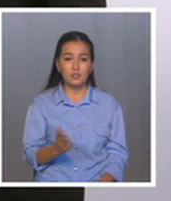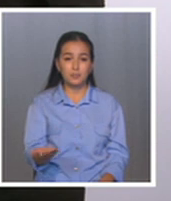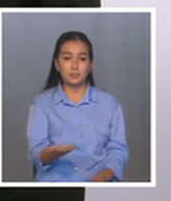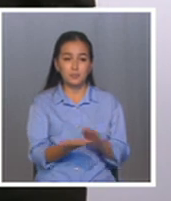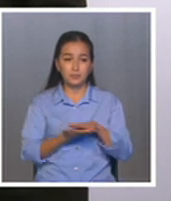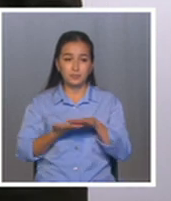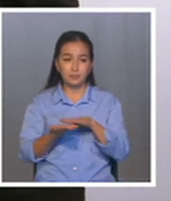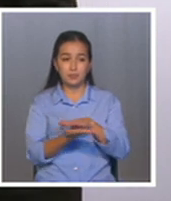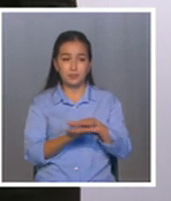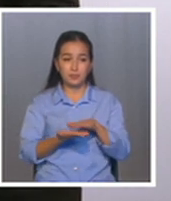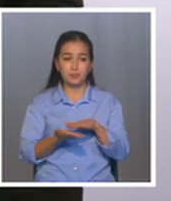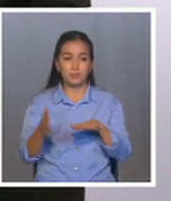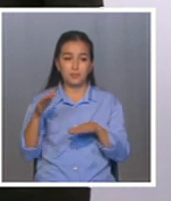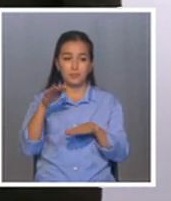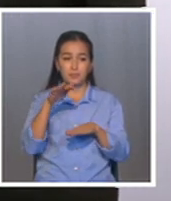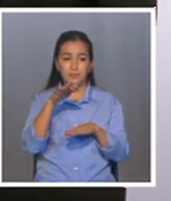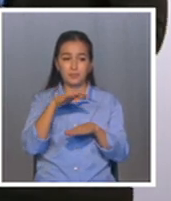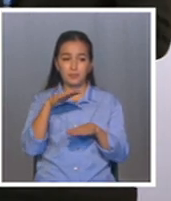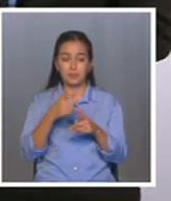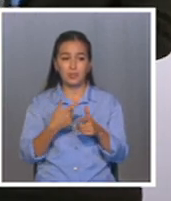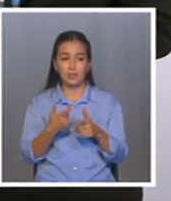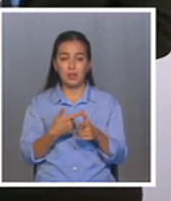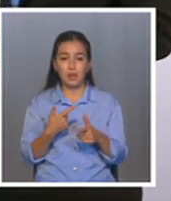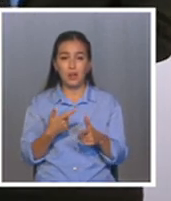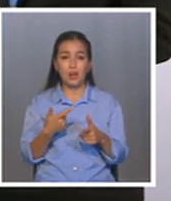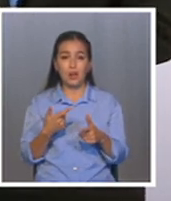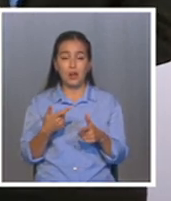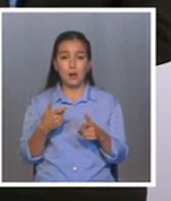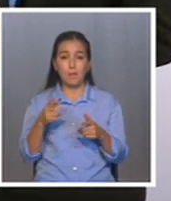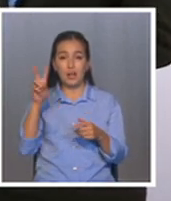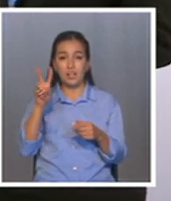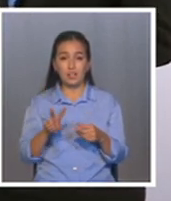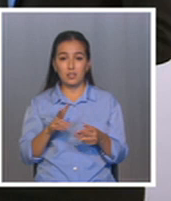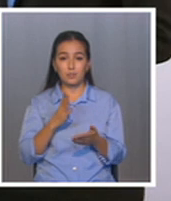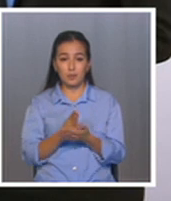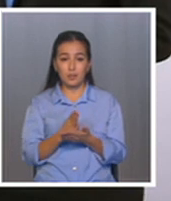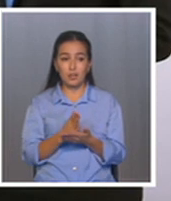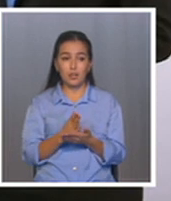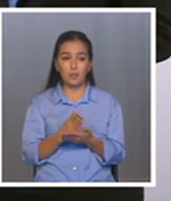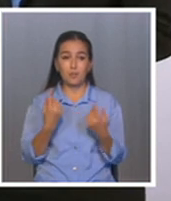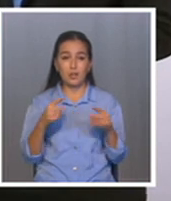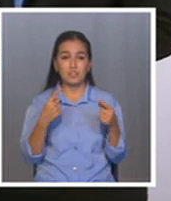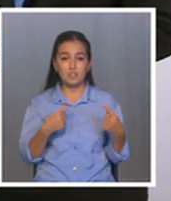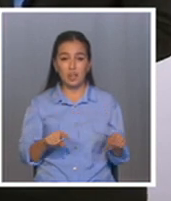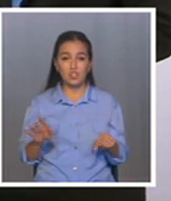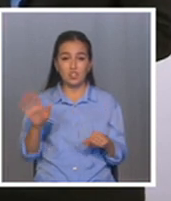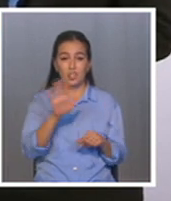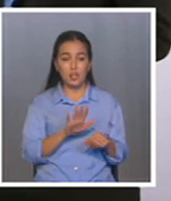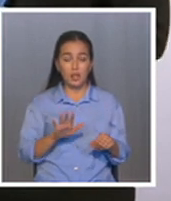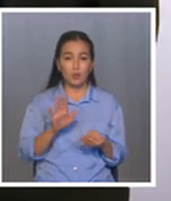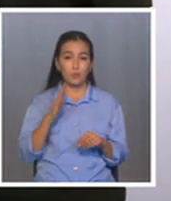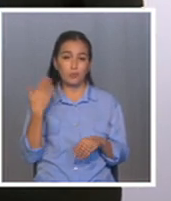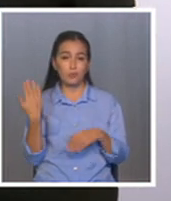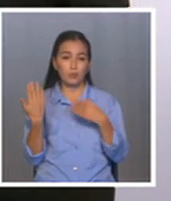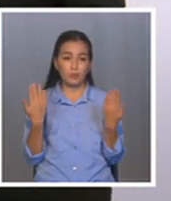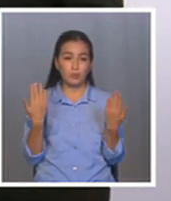Призманың табандары. Ал параллелограмм болып табылатын басқа жақтарын бүйір жақтары деп